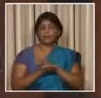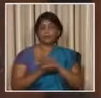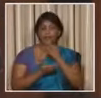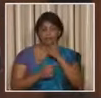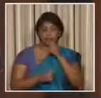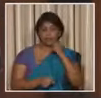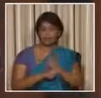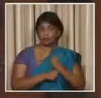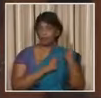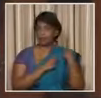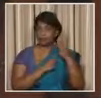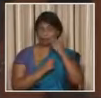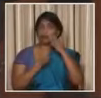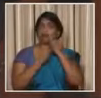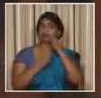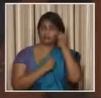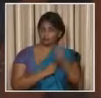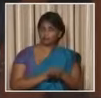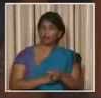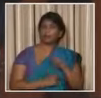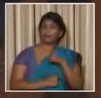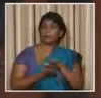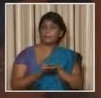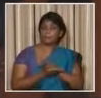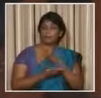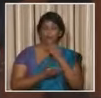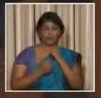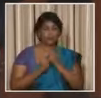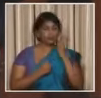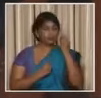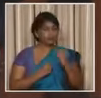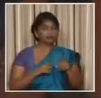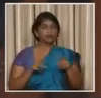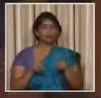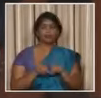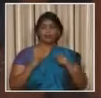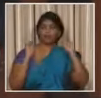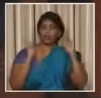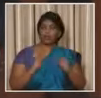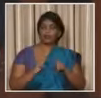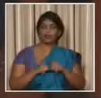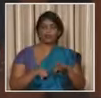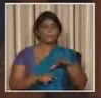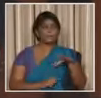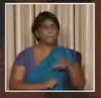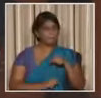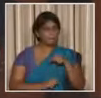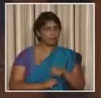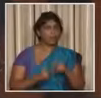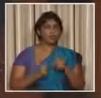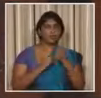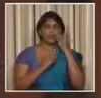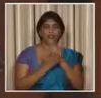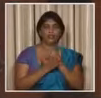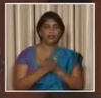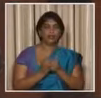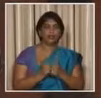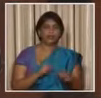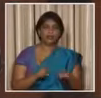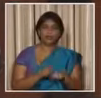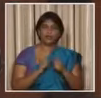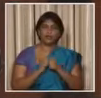රජයේ වගකීමක් ජනතාවට ලබා දෙන ඒ පිරිසිදු ජලය ලබා දීමේ අඩුම වශයෙන් භාවිතා කරන කාණ්ඩයට 140ක